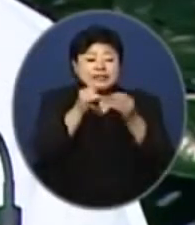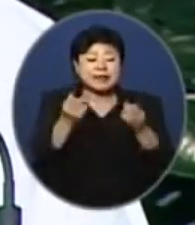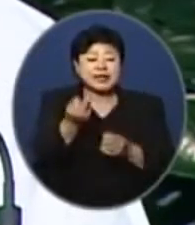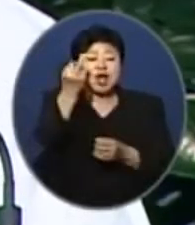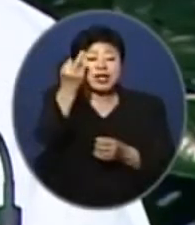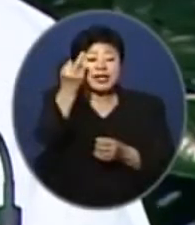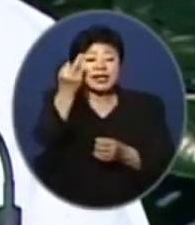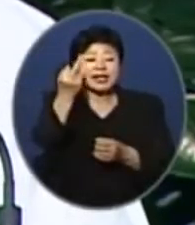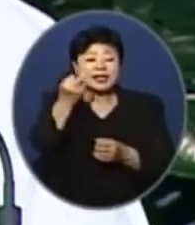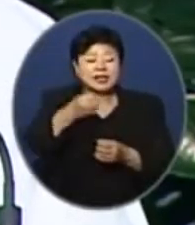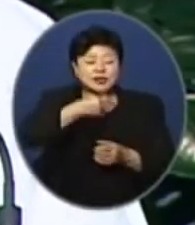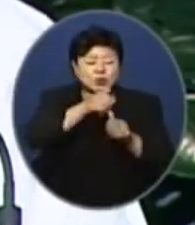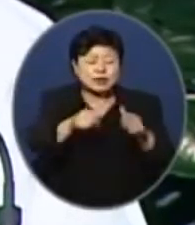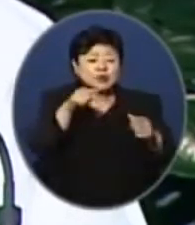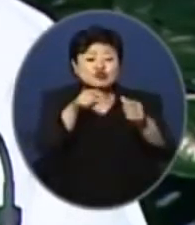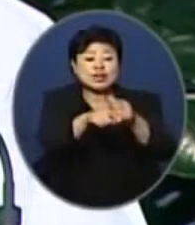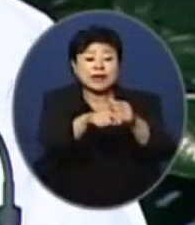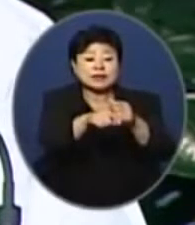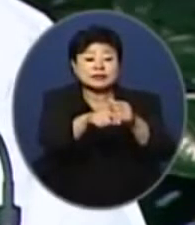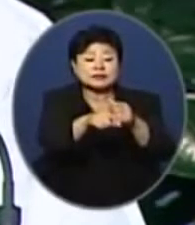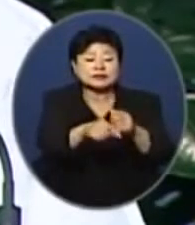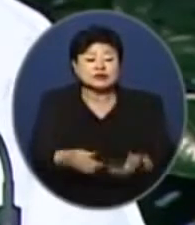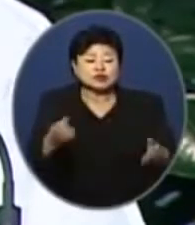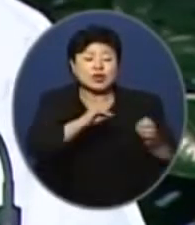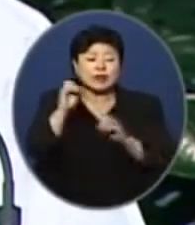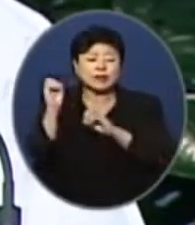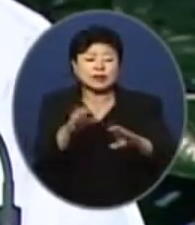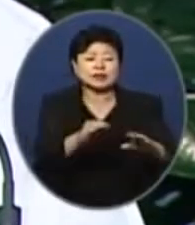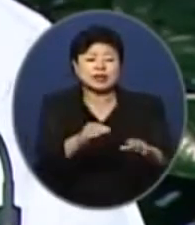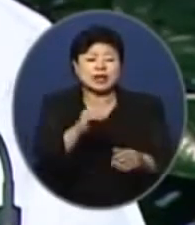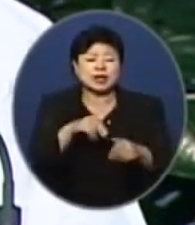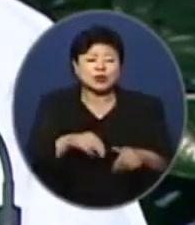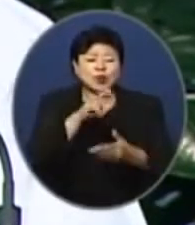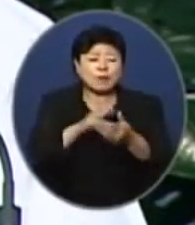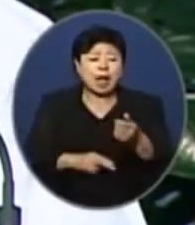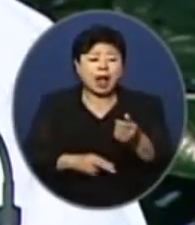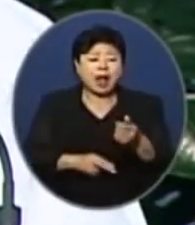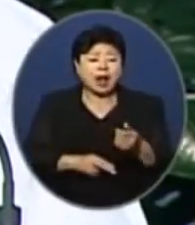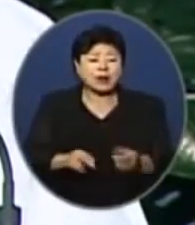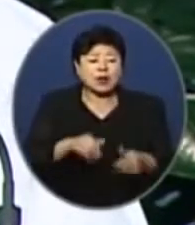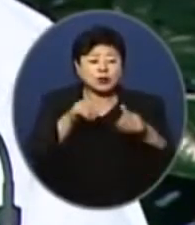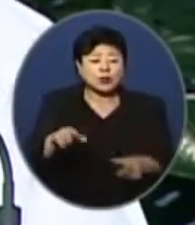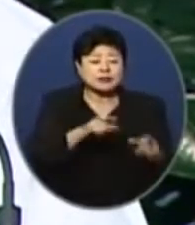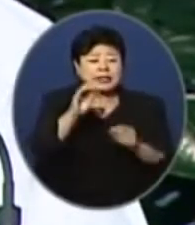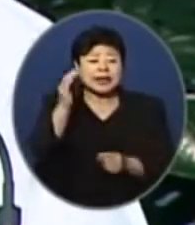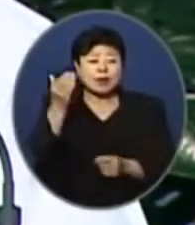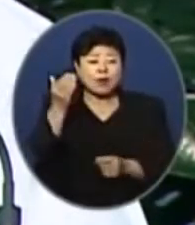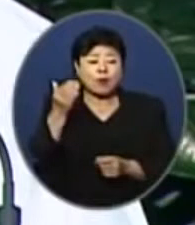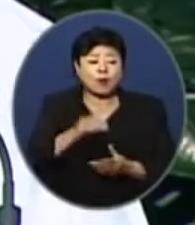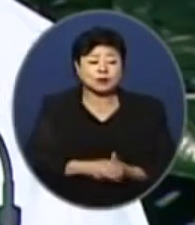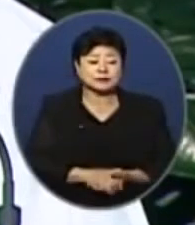다 요셉을 죽이려고 했습니다. 그래서 웅덩이에 집어넣었다가 노예로 팔았습니다. 노예의 삶은